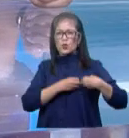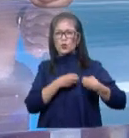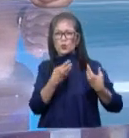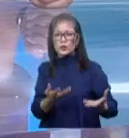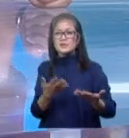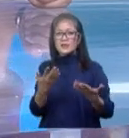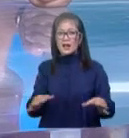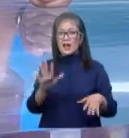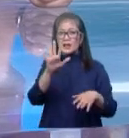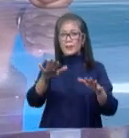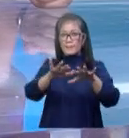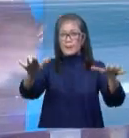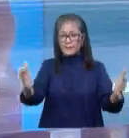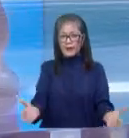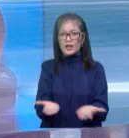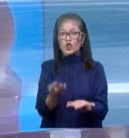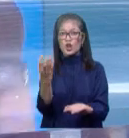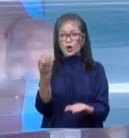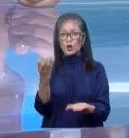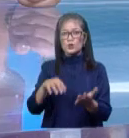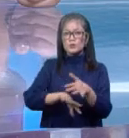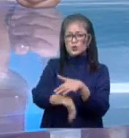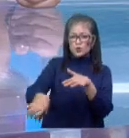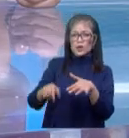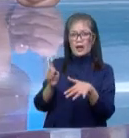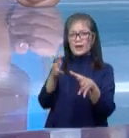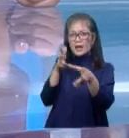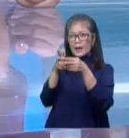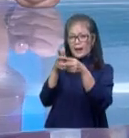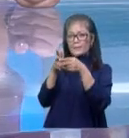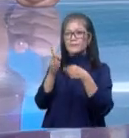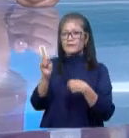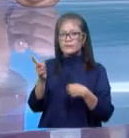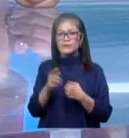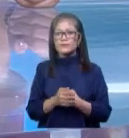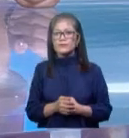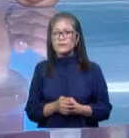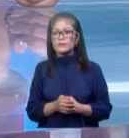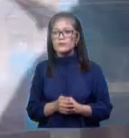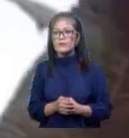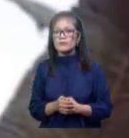telur ayam dicuri oleh pelaku. Aksi pencurian ini terekam oleh kamera CCTV.